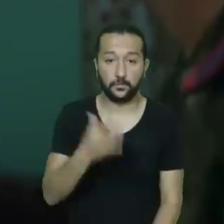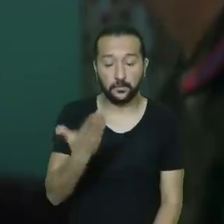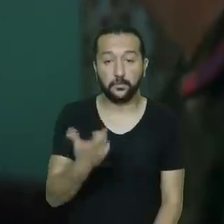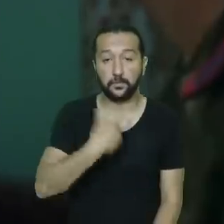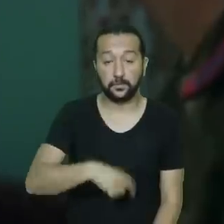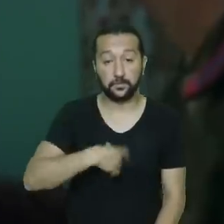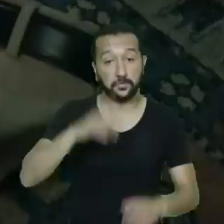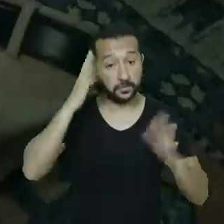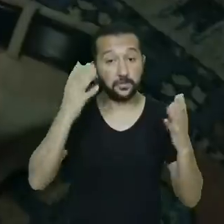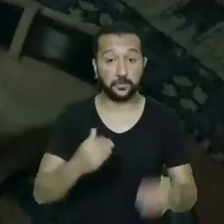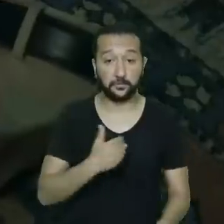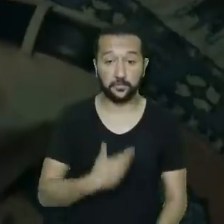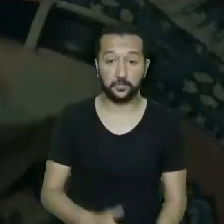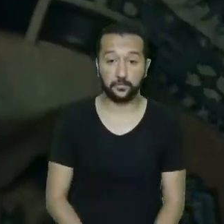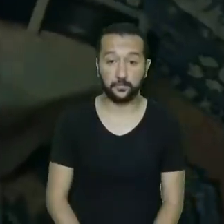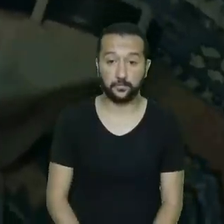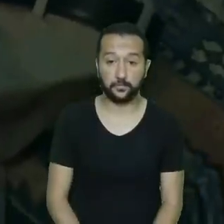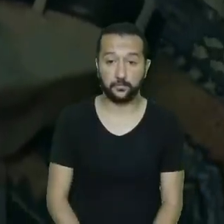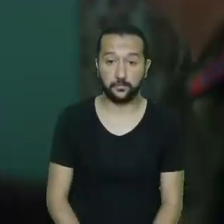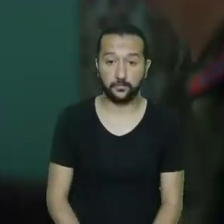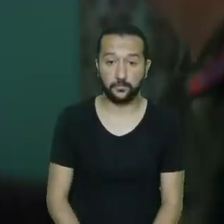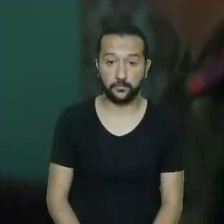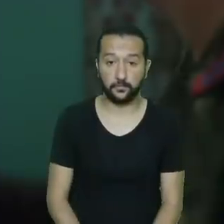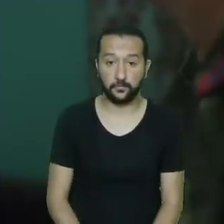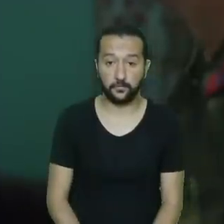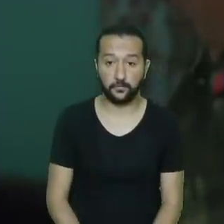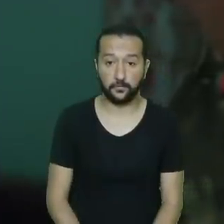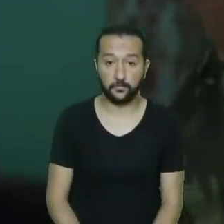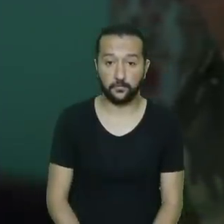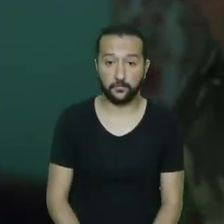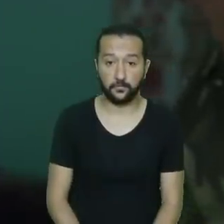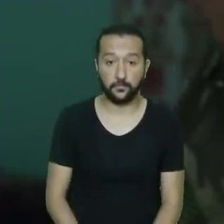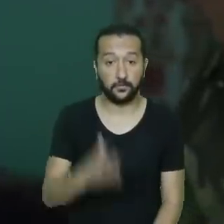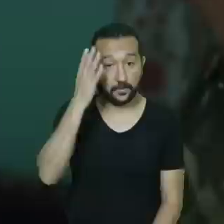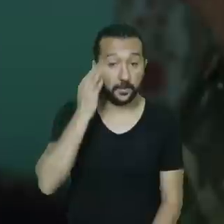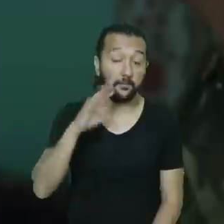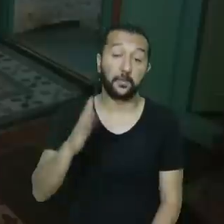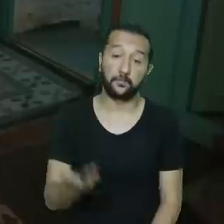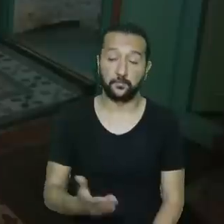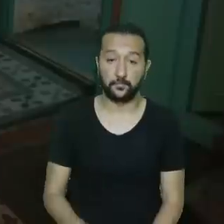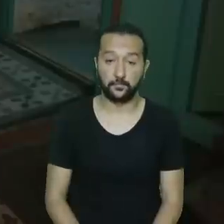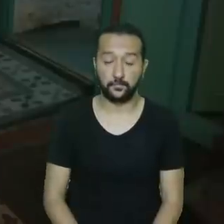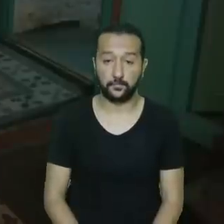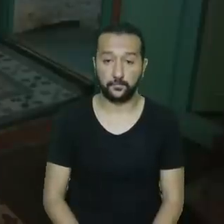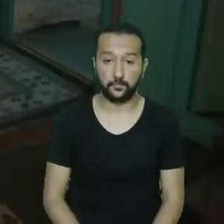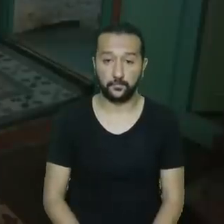Şaştım kaldım vallahi. Bir ayağını pantolonun cebinin üstüne attı. Anladım.